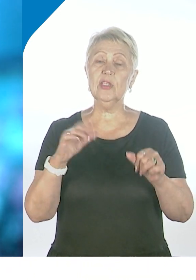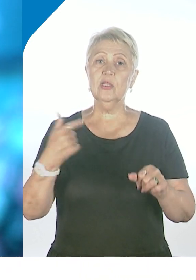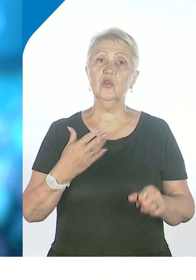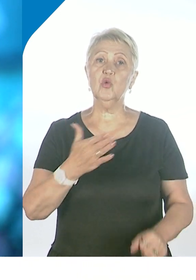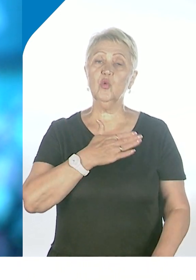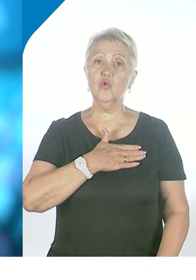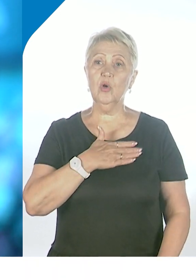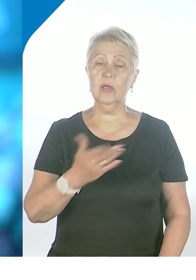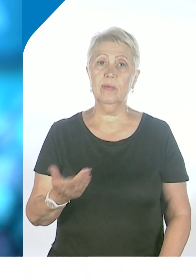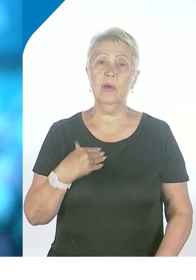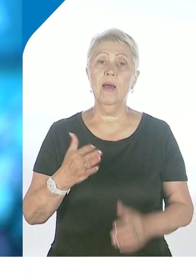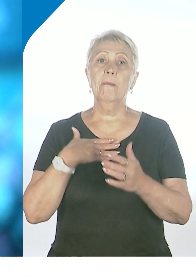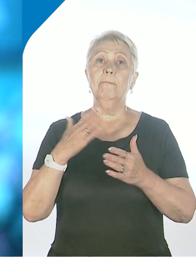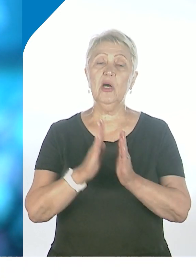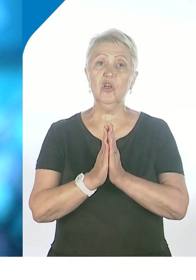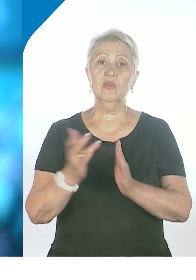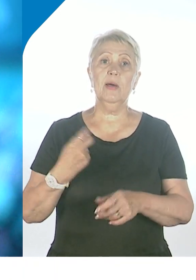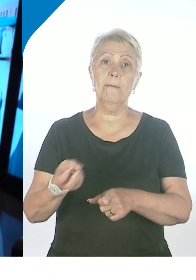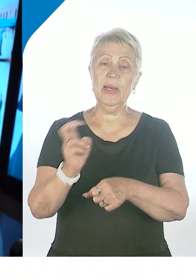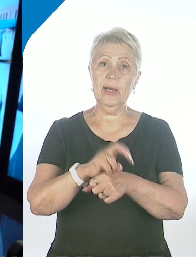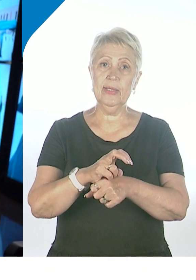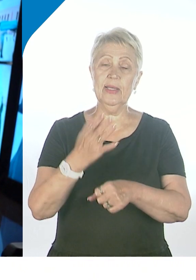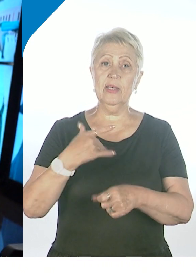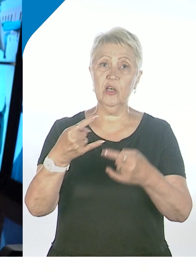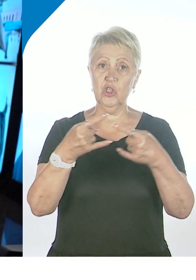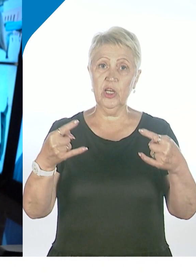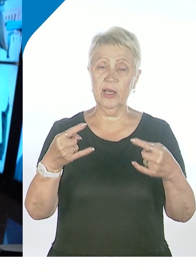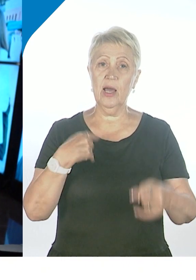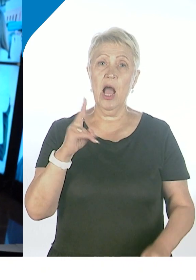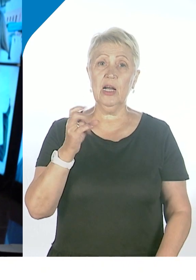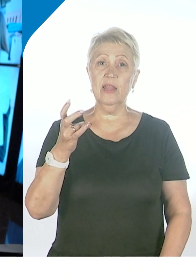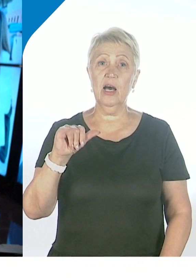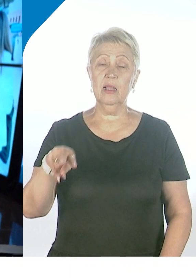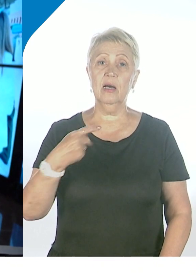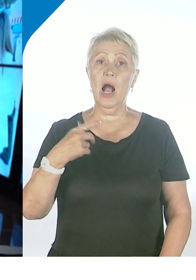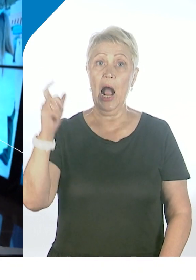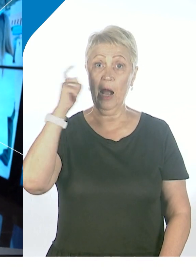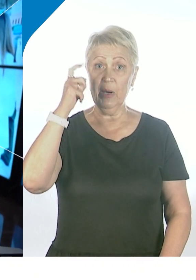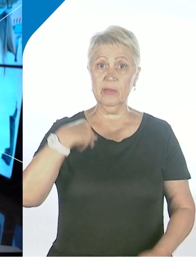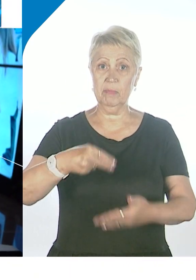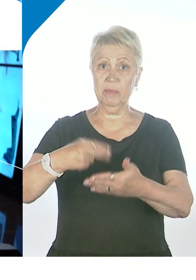Пожалуйста, заходите на наш YouTube-телеканал «Хабаровск», Telegram, подписывайтесь везде.